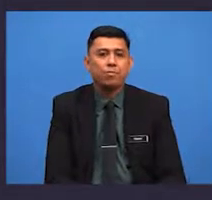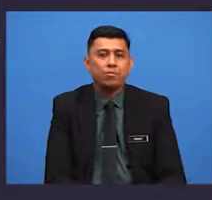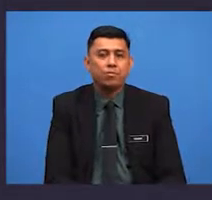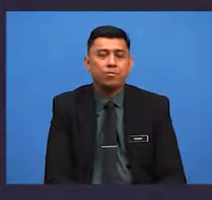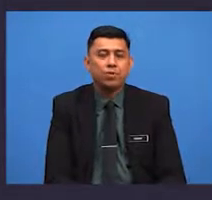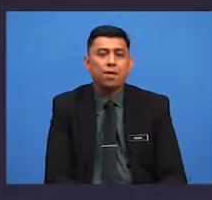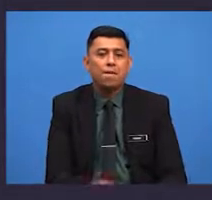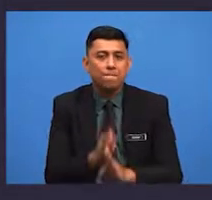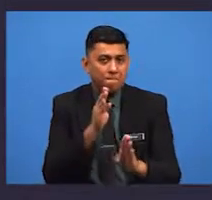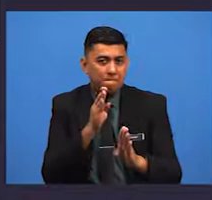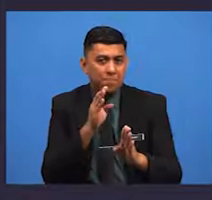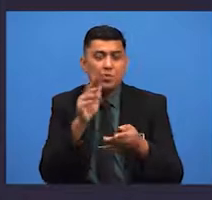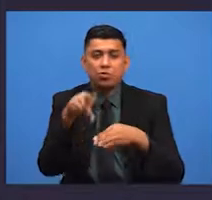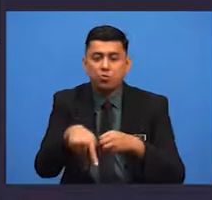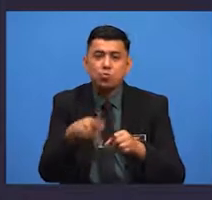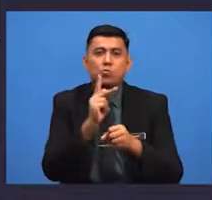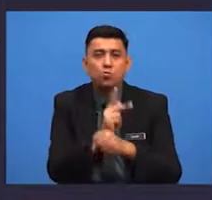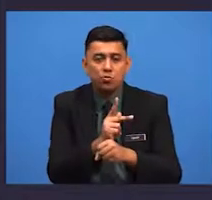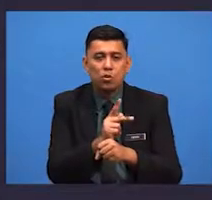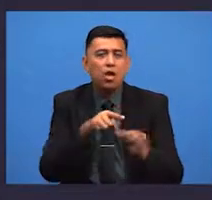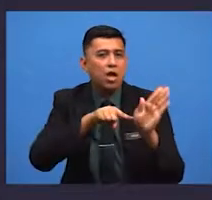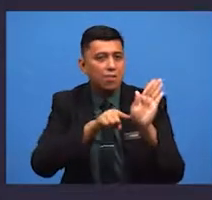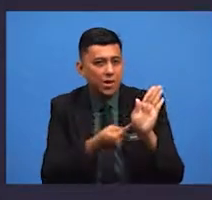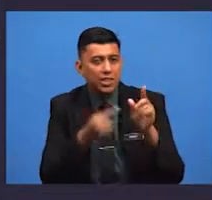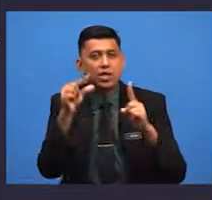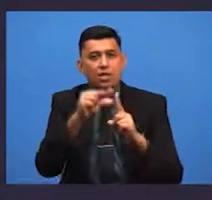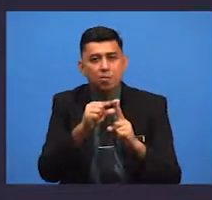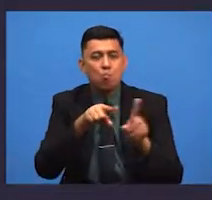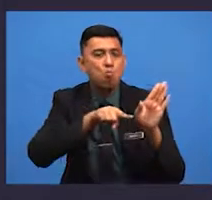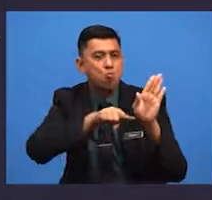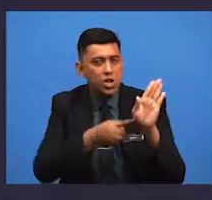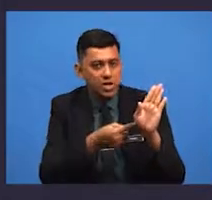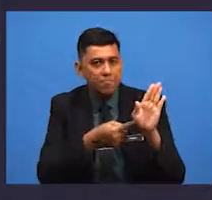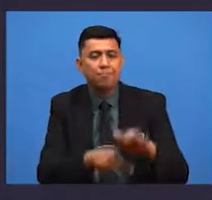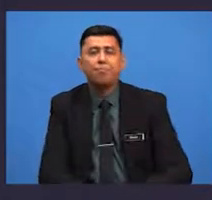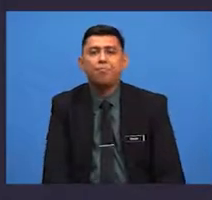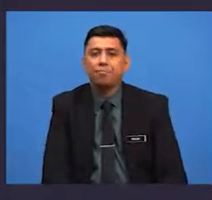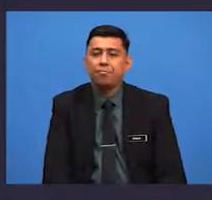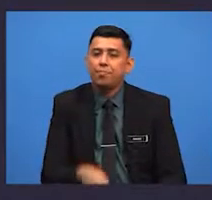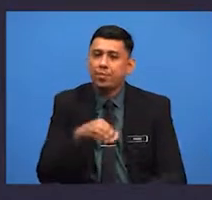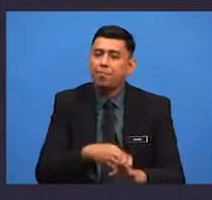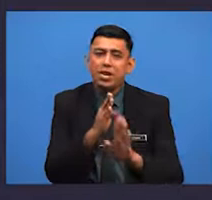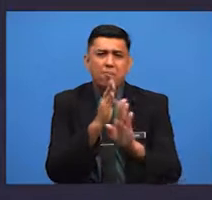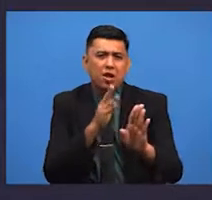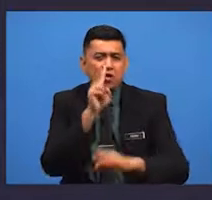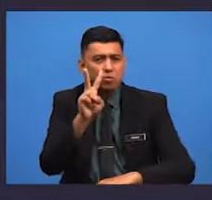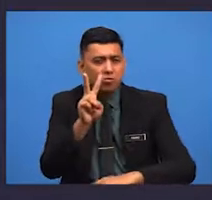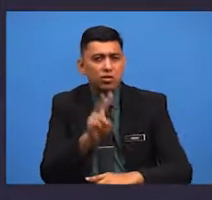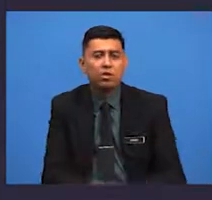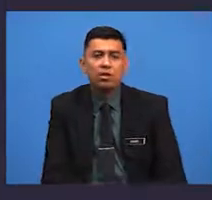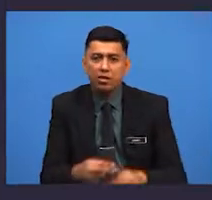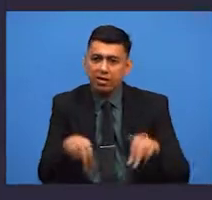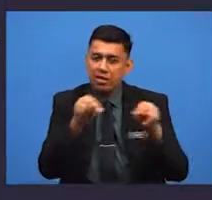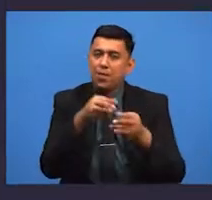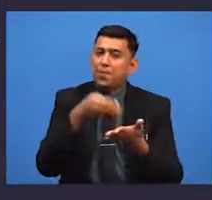Penulisan sudukot mesti dimulai dengan perkataan mula. Pada baris kedua, nilai